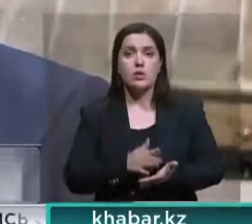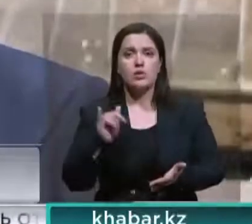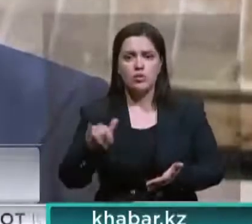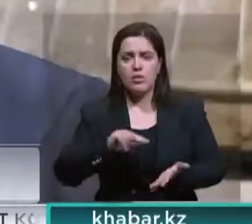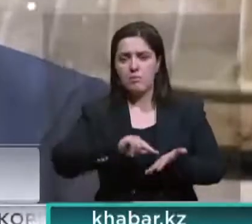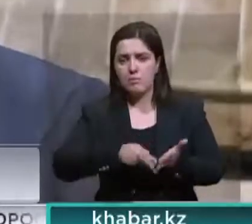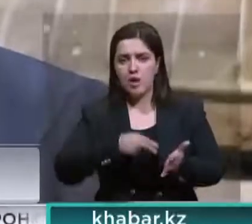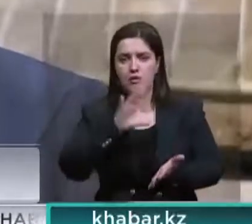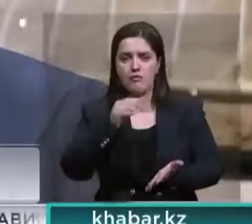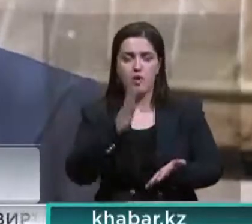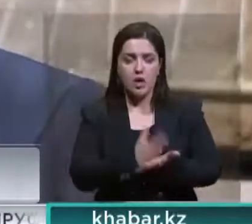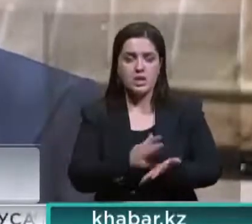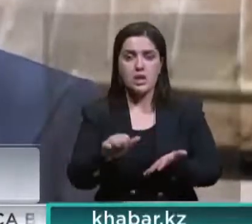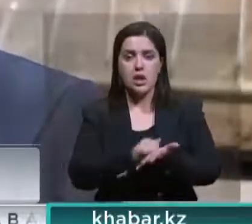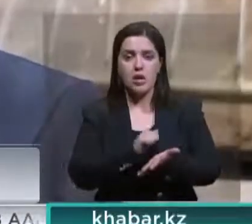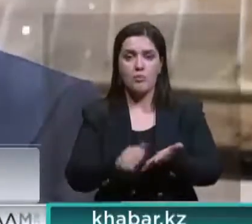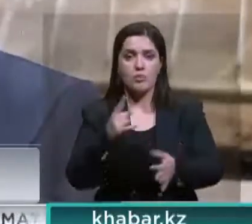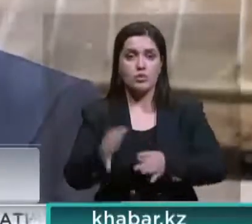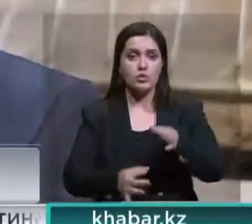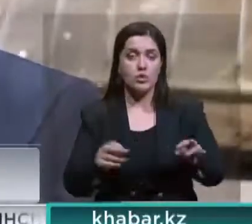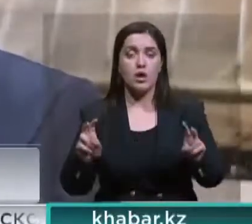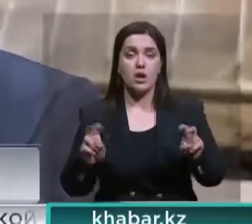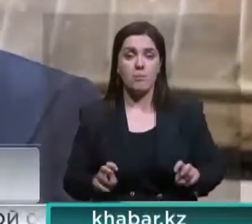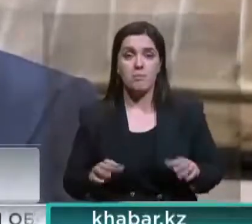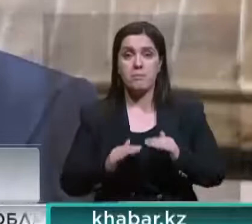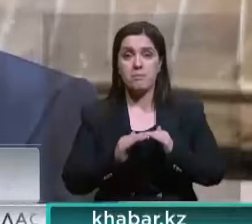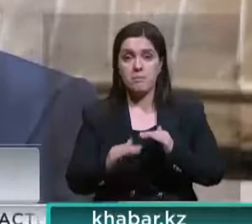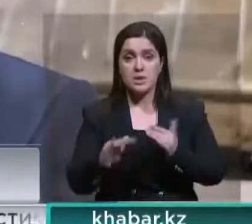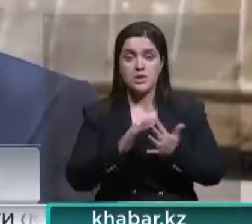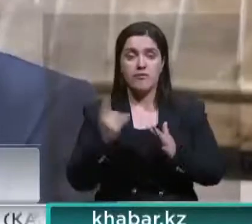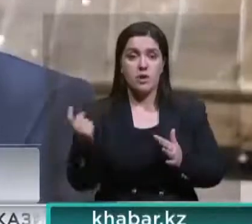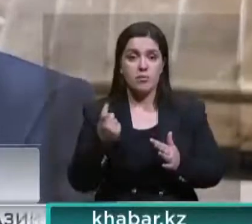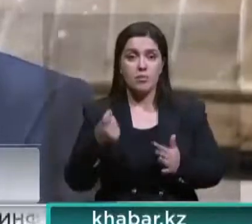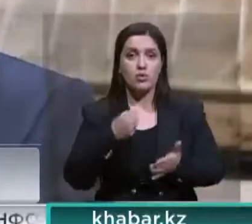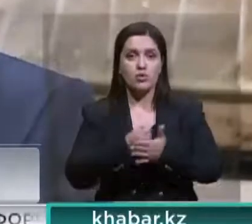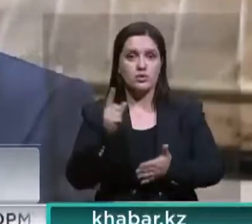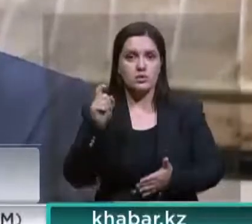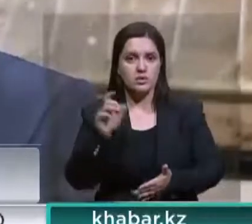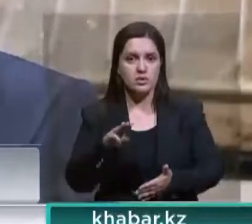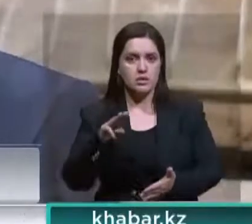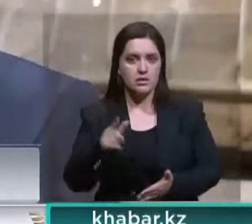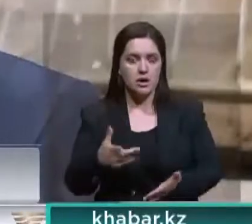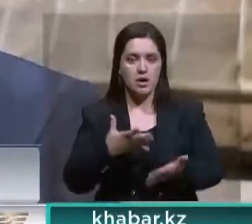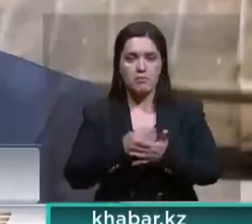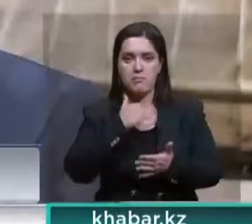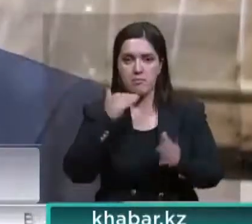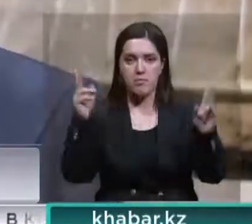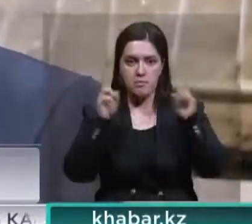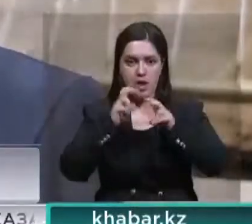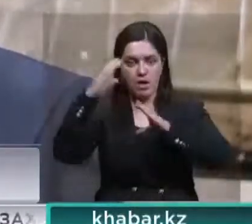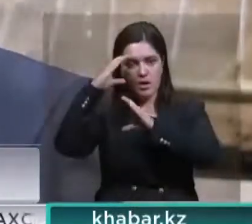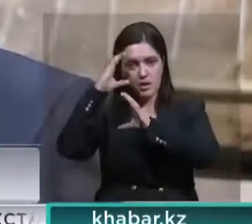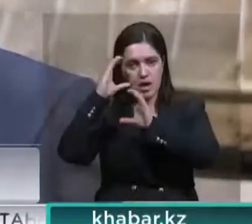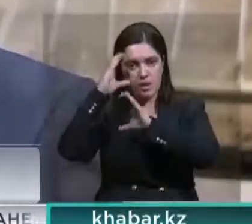ветеринарные справки. Сутки они проводят на карантине. А вот местные фермеры за голову барана просят до 100 тысяч тенге. Мясо проверяется в лаборатории.